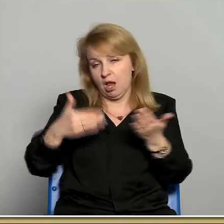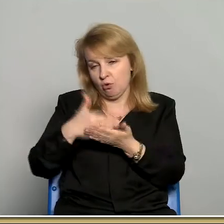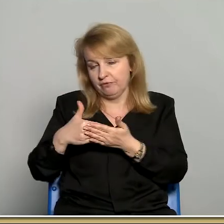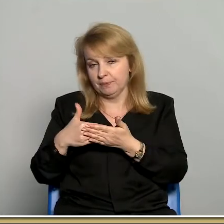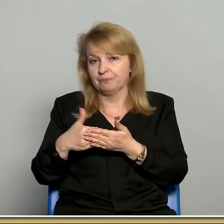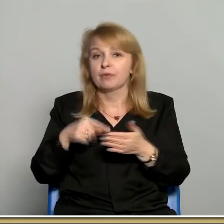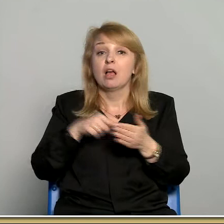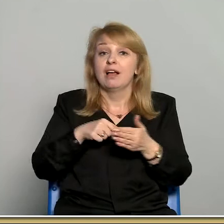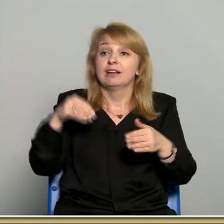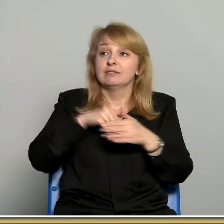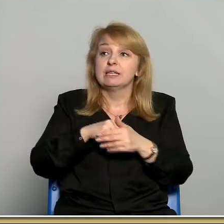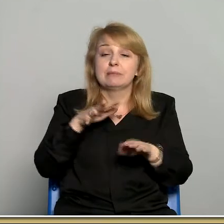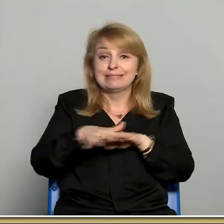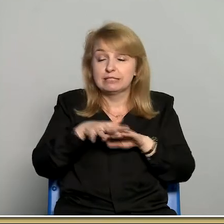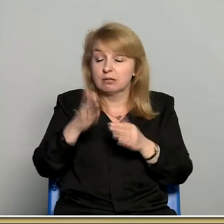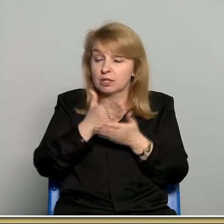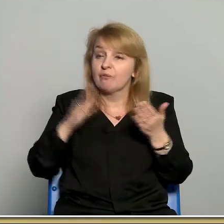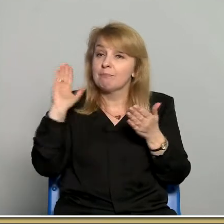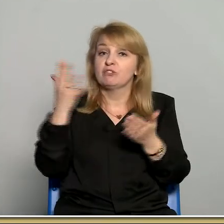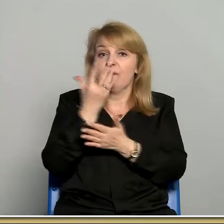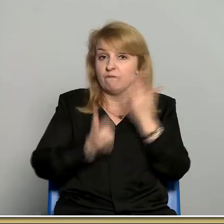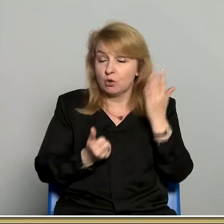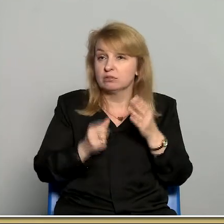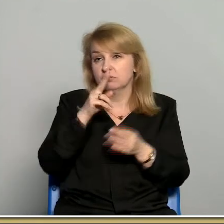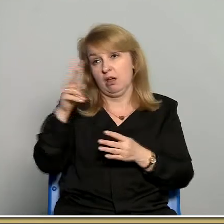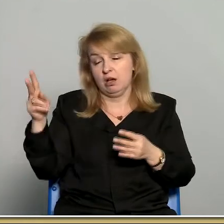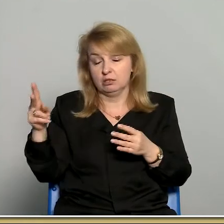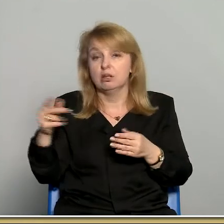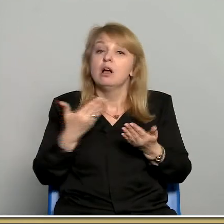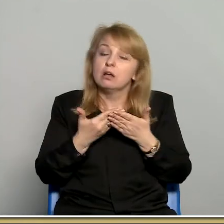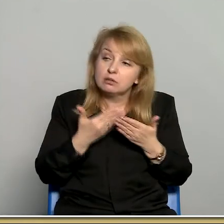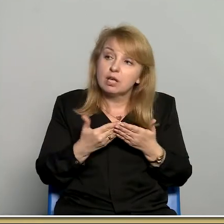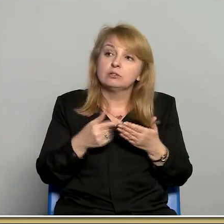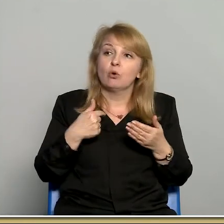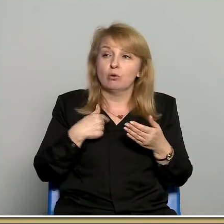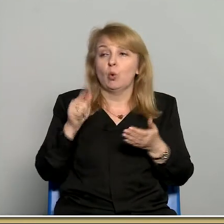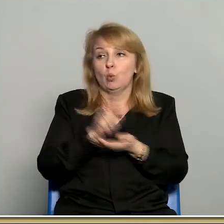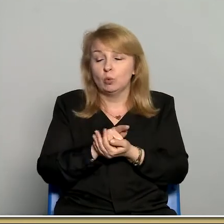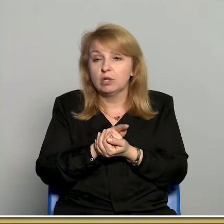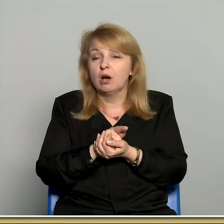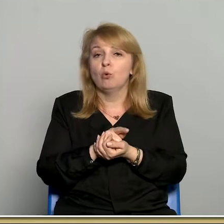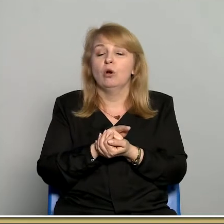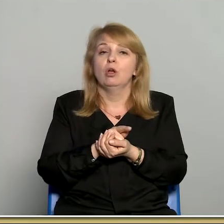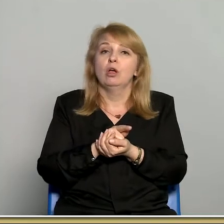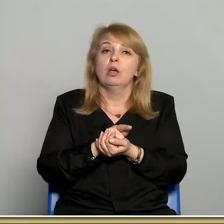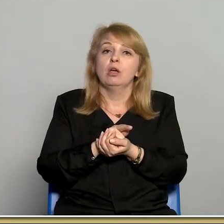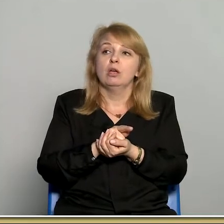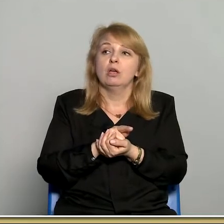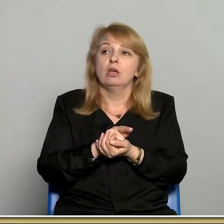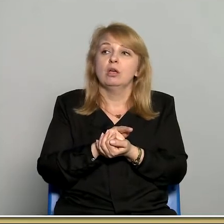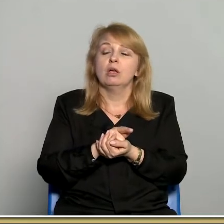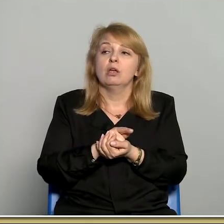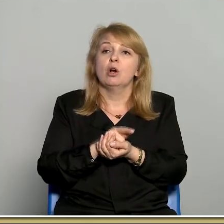Państwo i tak z systemu krajowego będziecie korzystać, więc siłą rzeczy wydało nam się niekonieczne